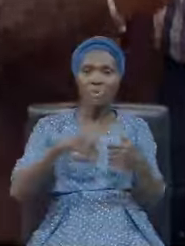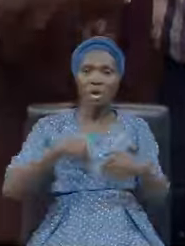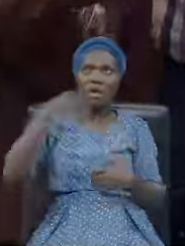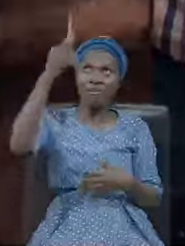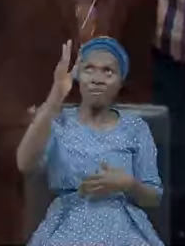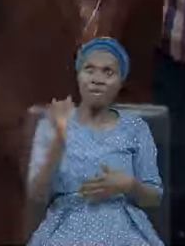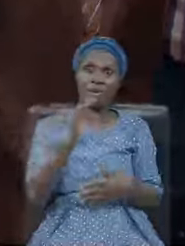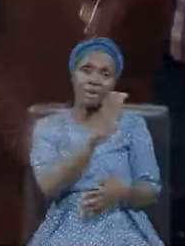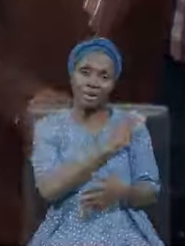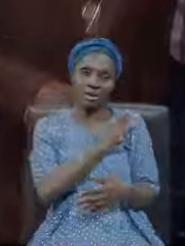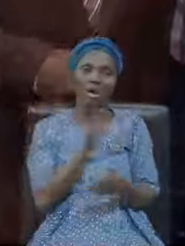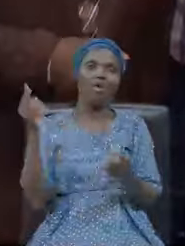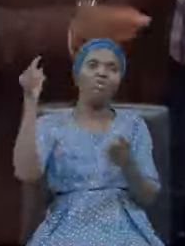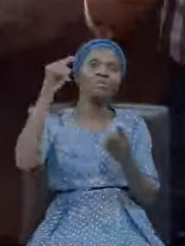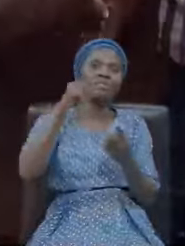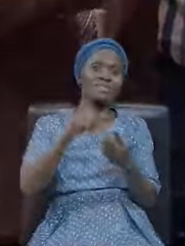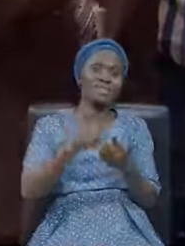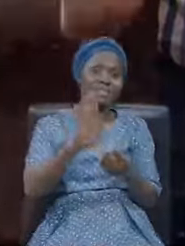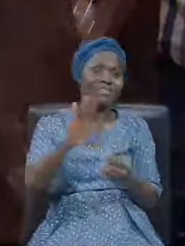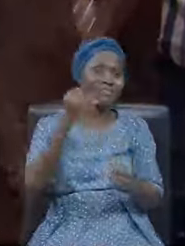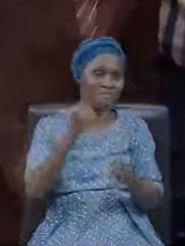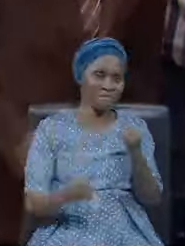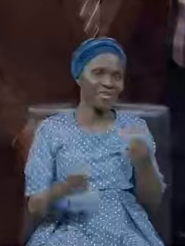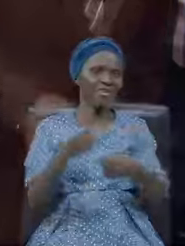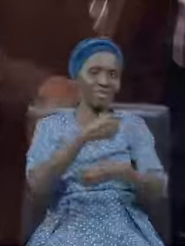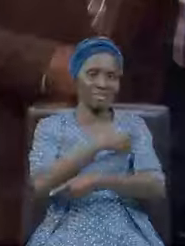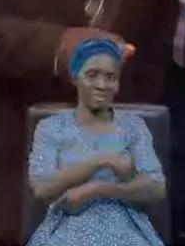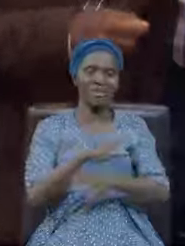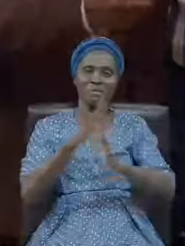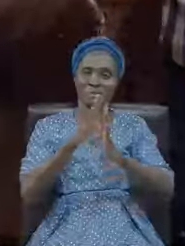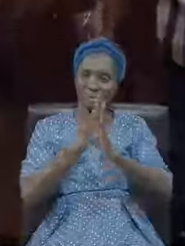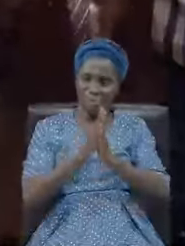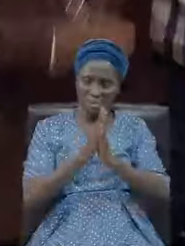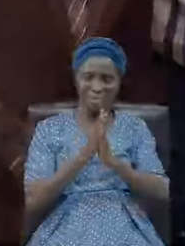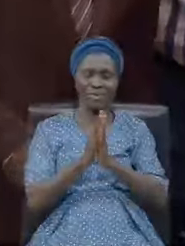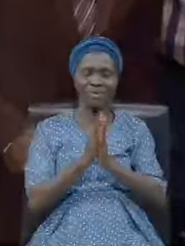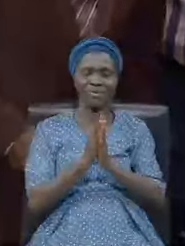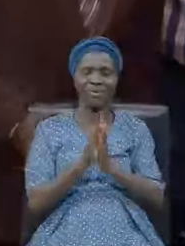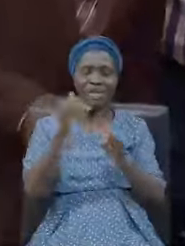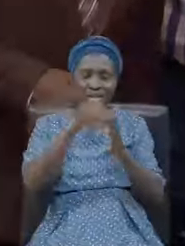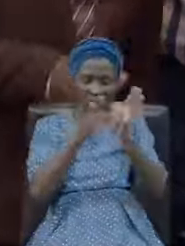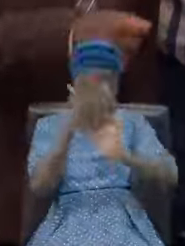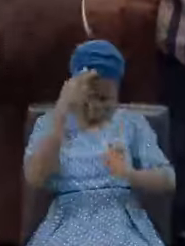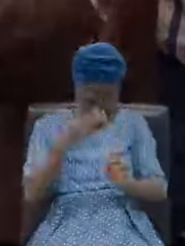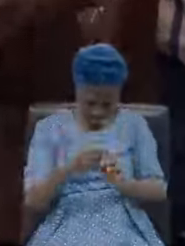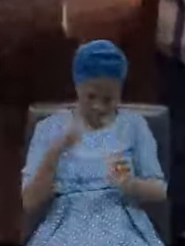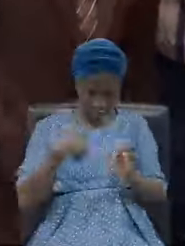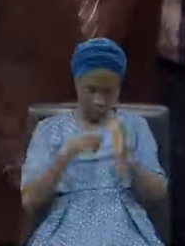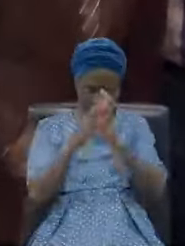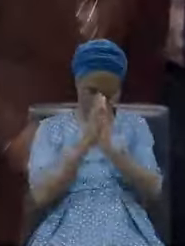pieux j qu'au dernier jour au nom de